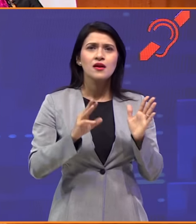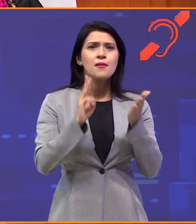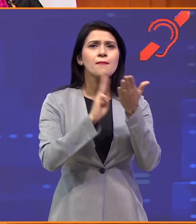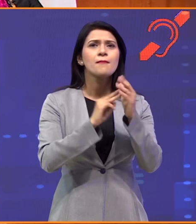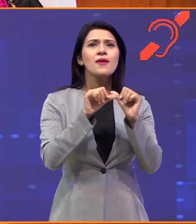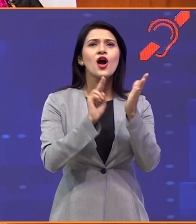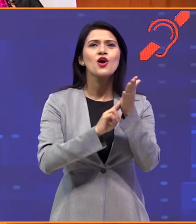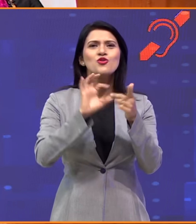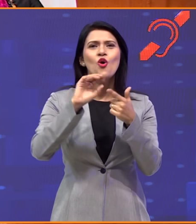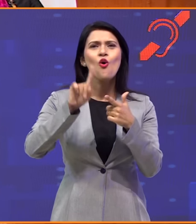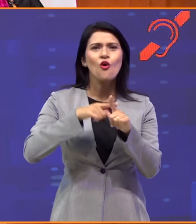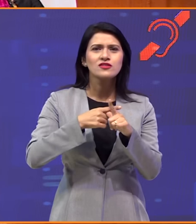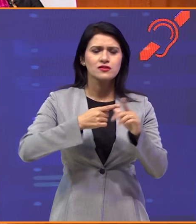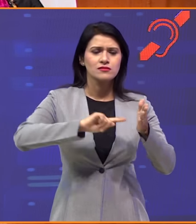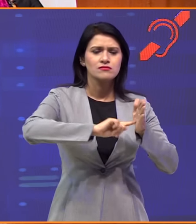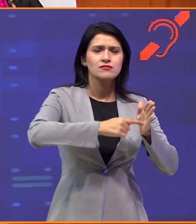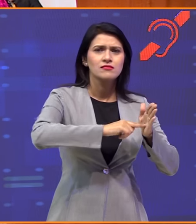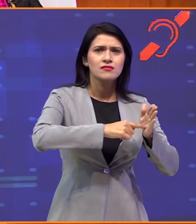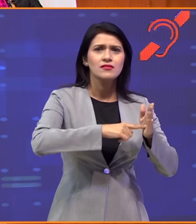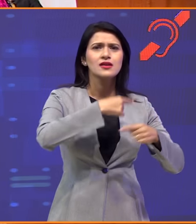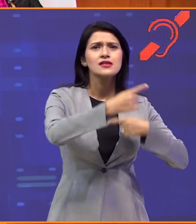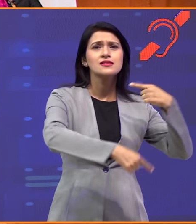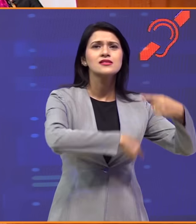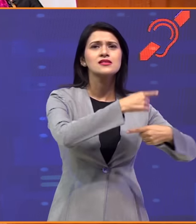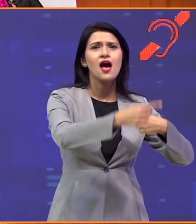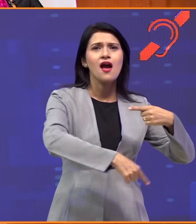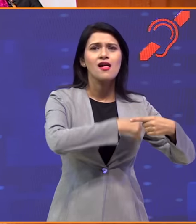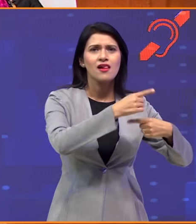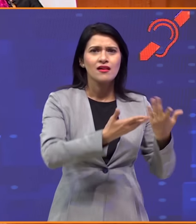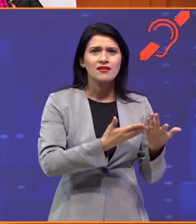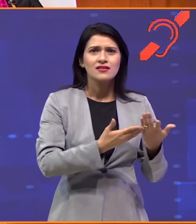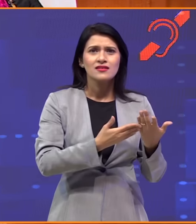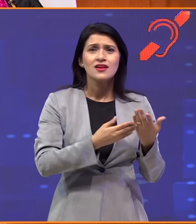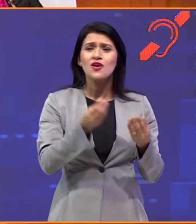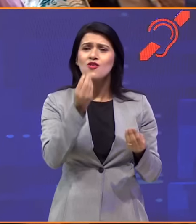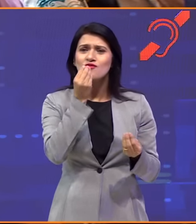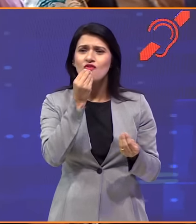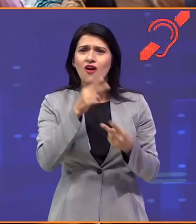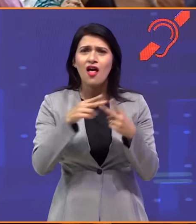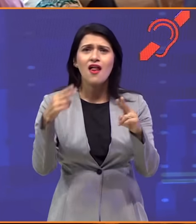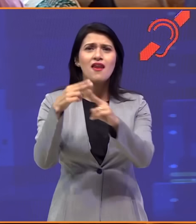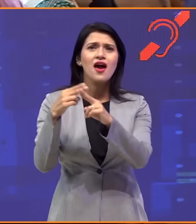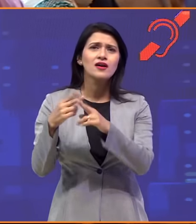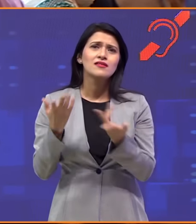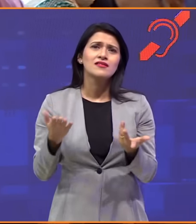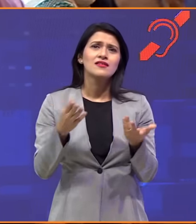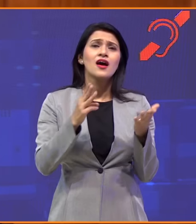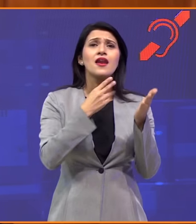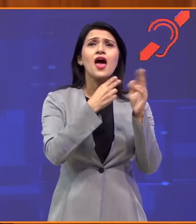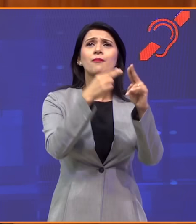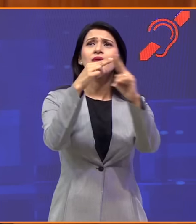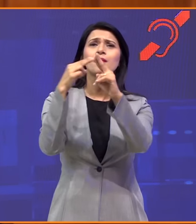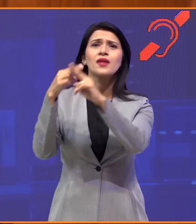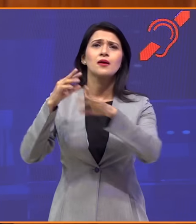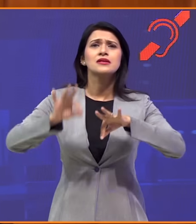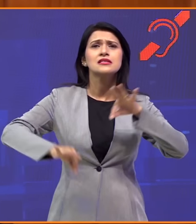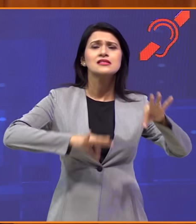पंक्चर वाला मनोज लिट्टी चोखा वाला मनोज साइकिल